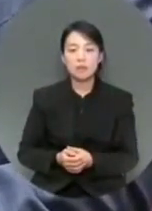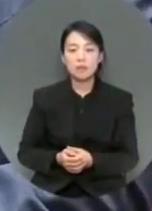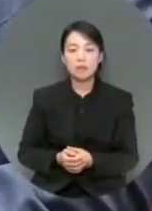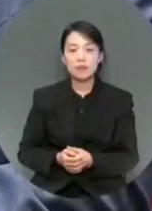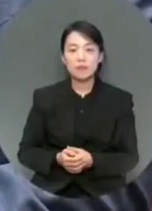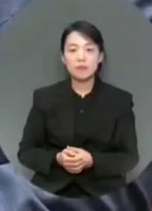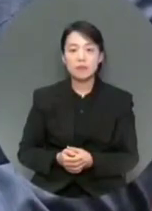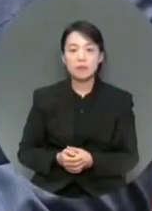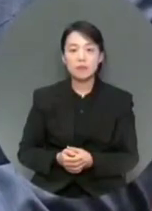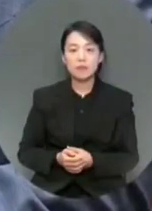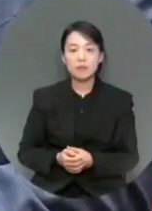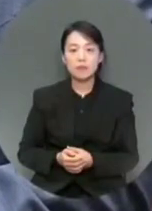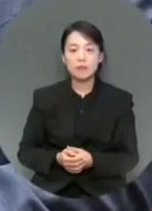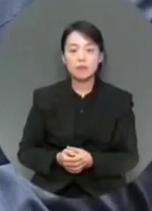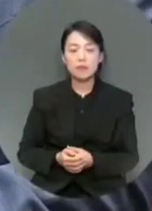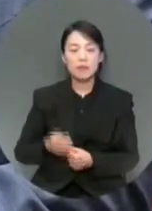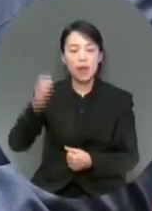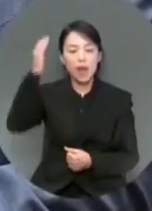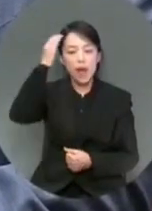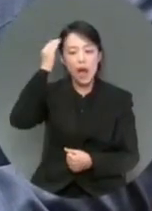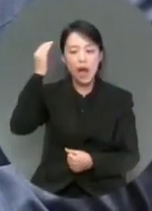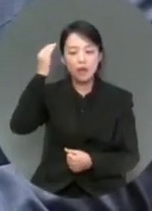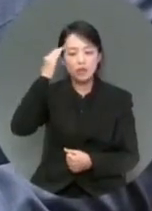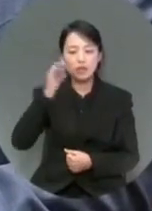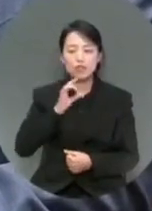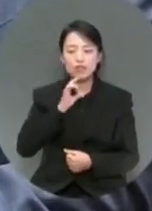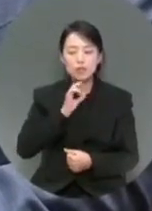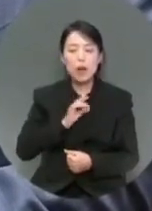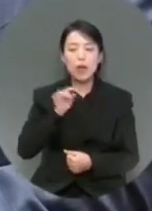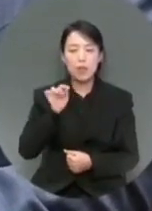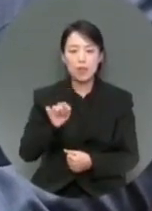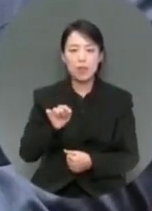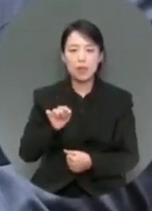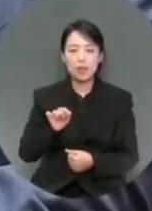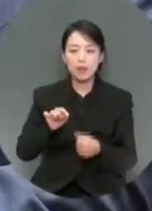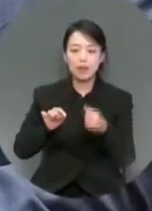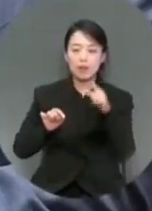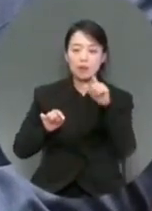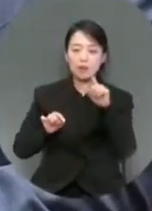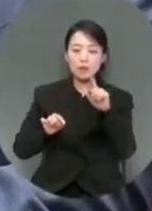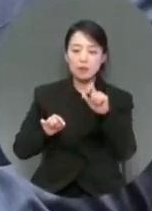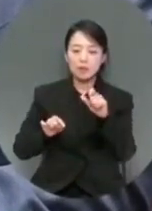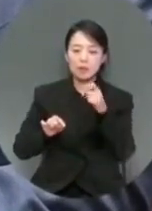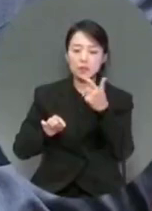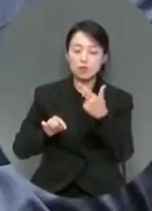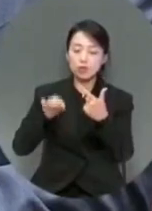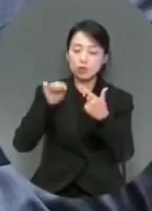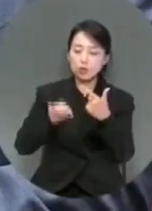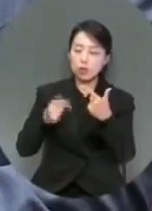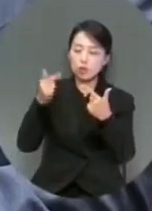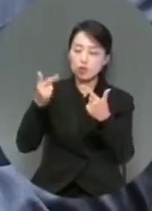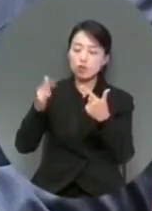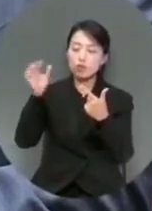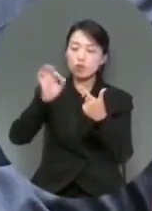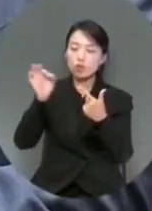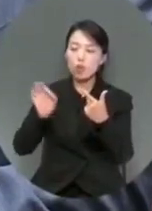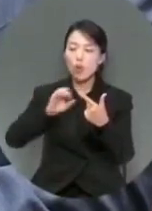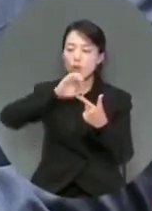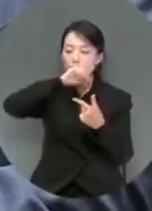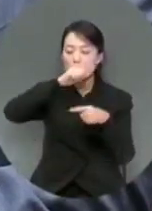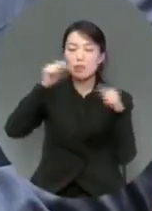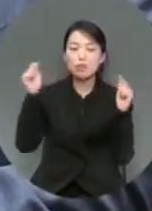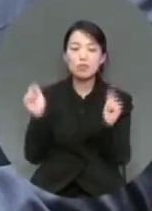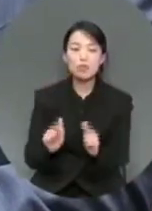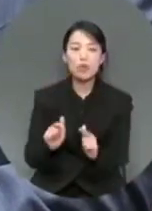그 한국만 이걸 거꾸로 그것도 한꺼번에 16.6%나 완전히 삭감하는 이상한 일이 벌어지고 있지 않습니까? 희한한